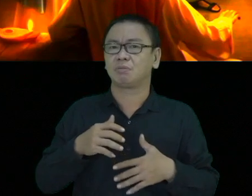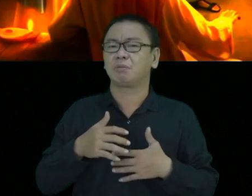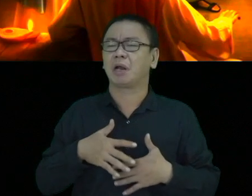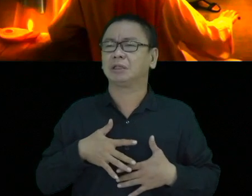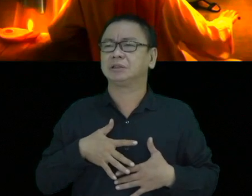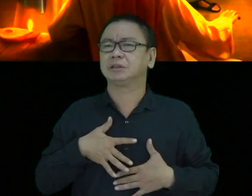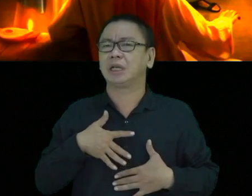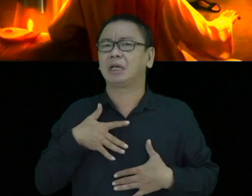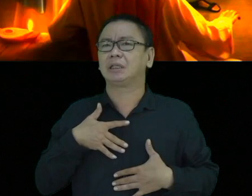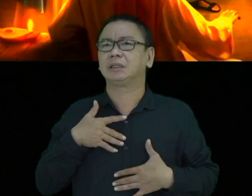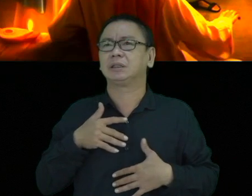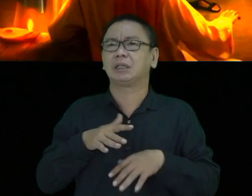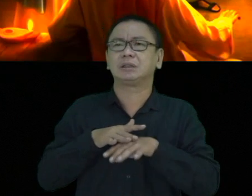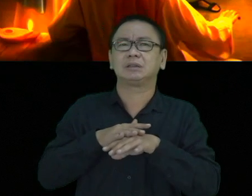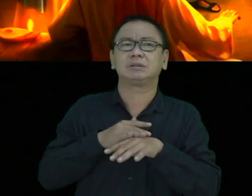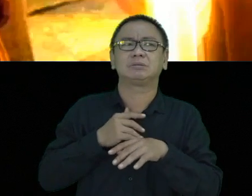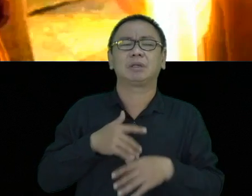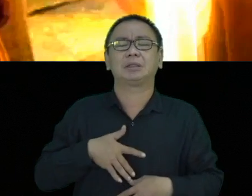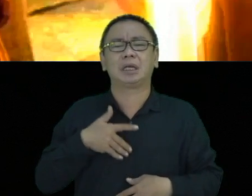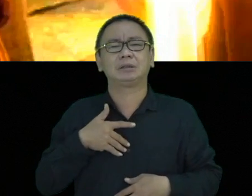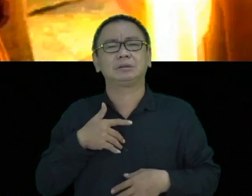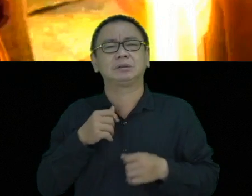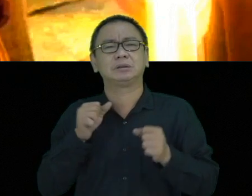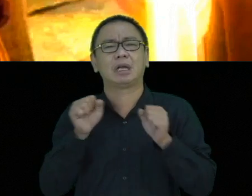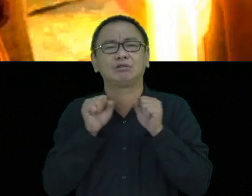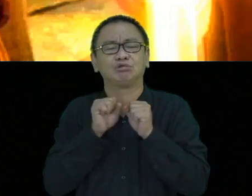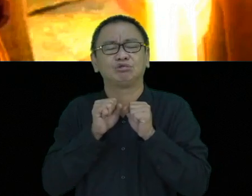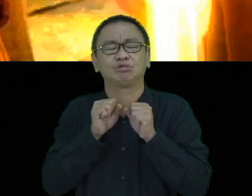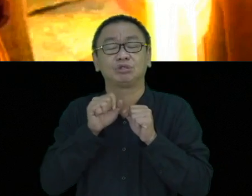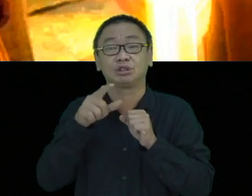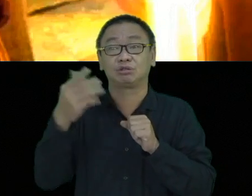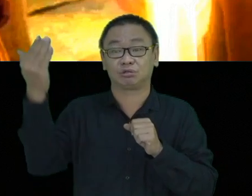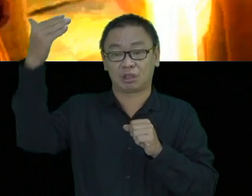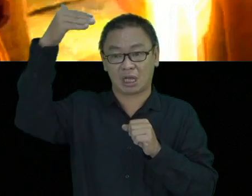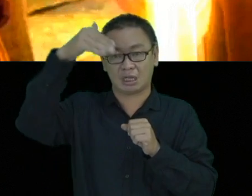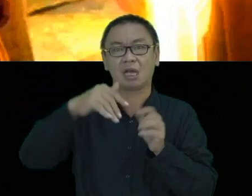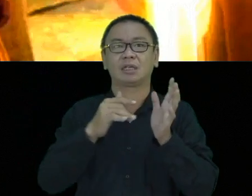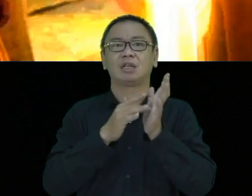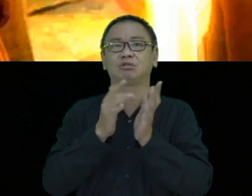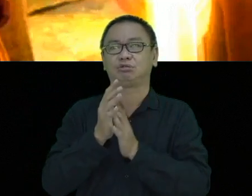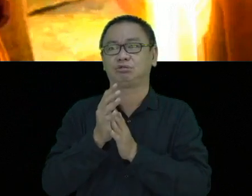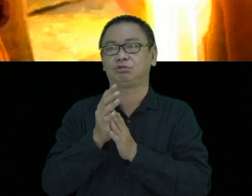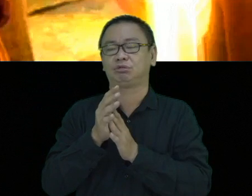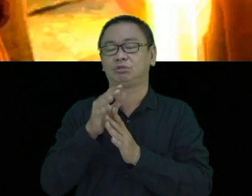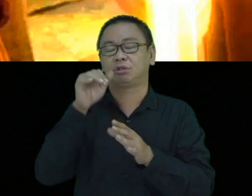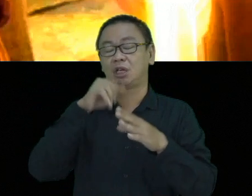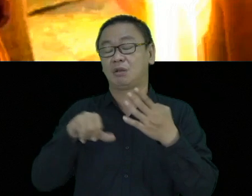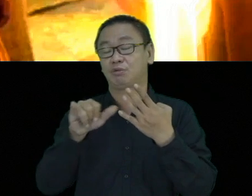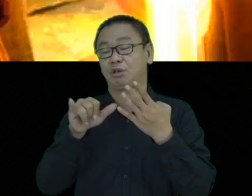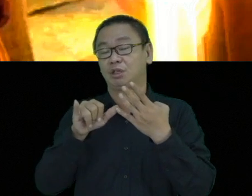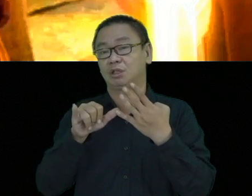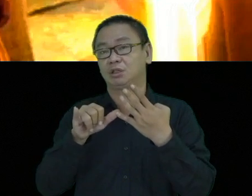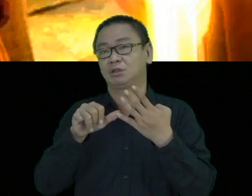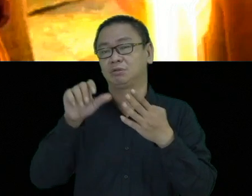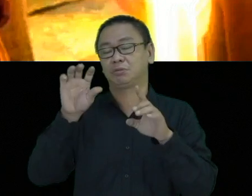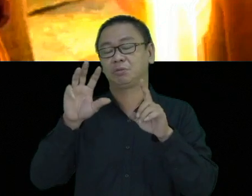kemudian disitulah Yesus datang. Menyapa mereka di dalam Yohanes 20 ayat 19b, di